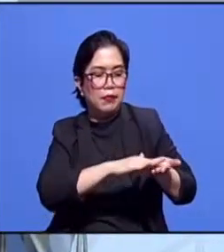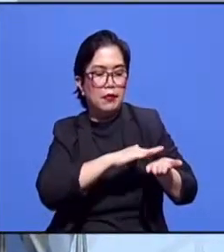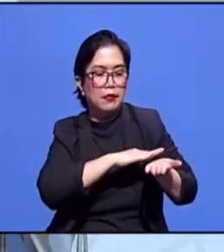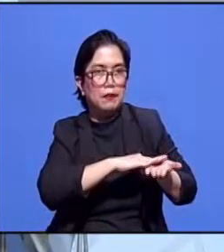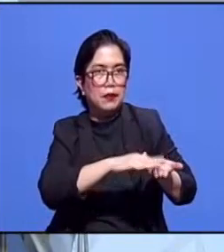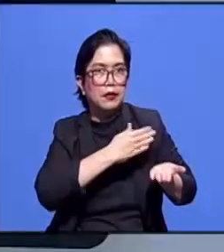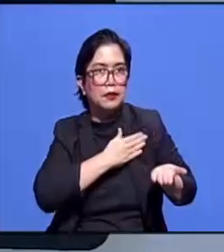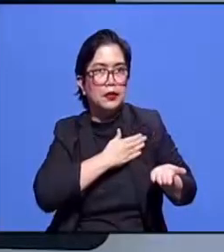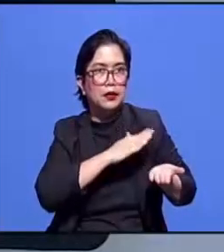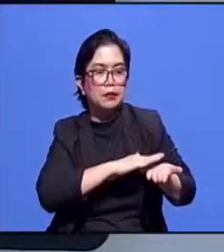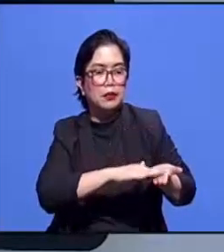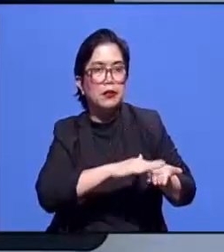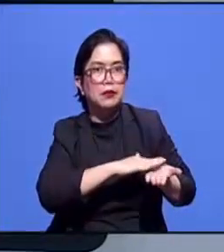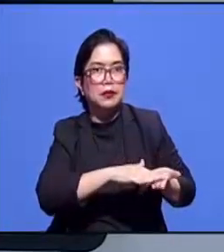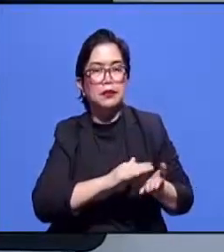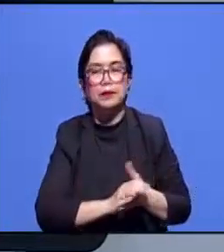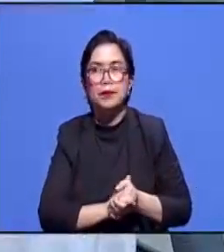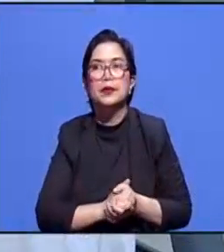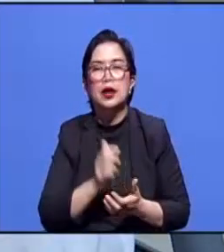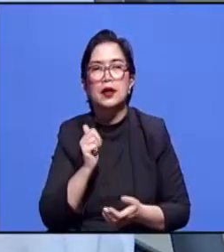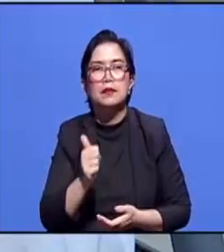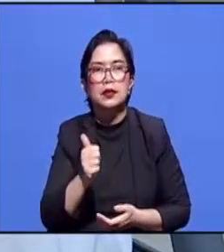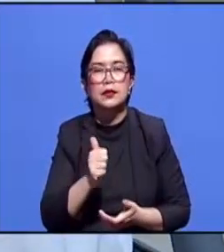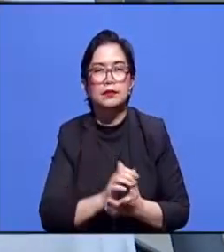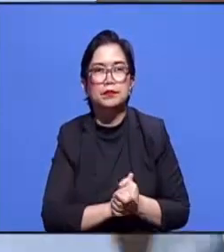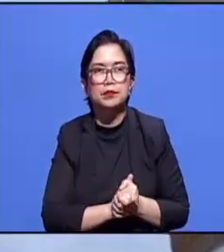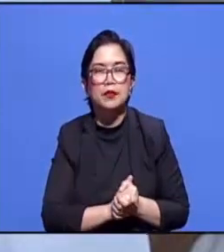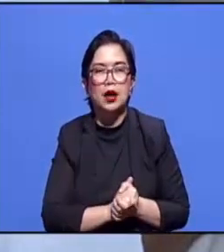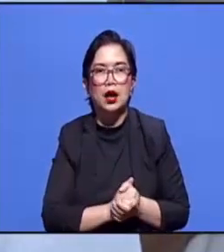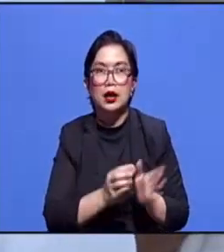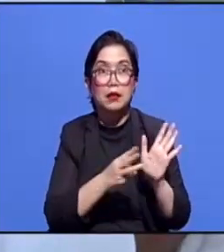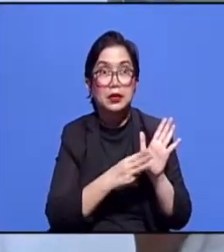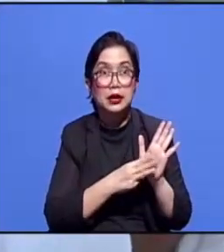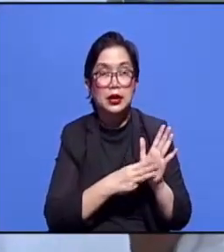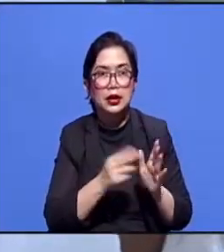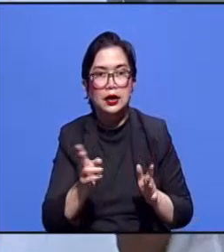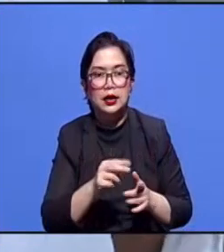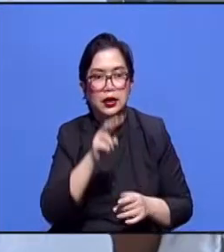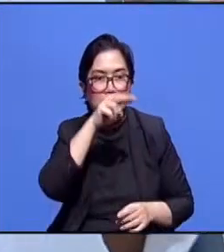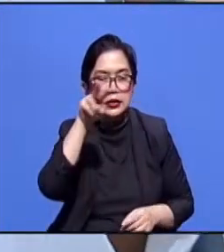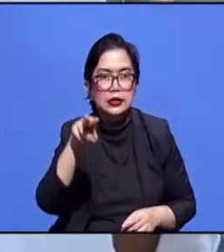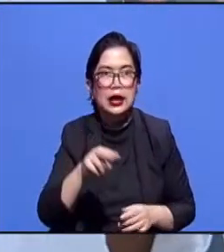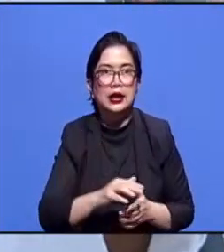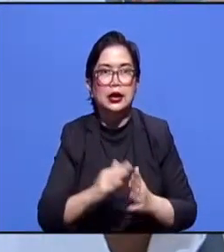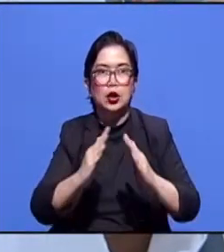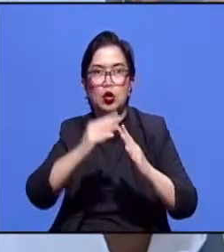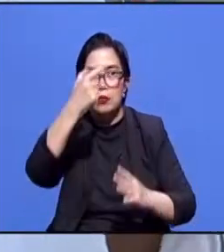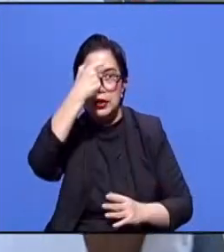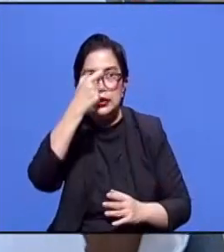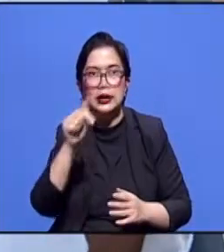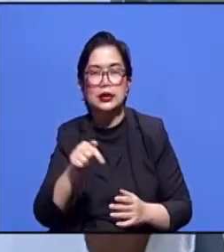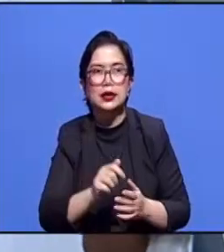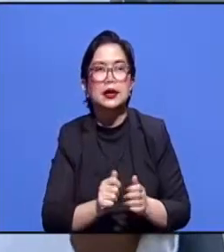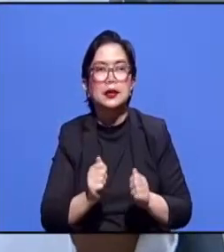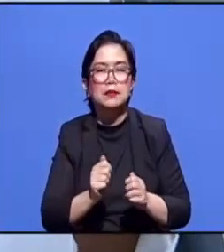merekam terus-menerus. Yang paling bagus ketika timbul keluhan, segera cari fasilitas kesehatan terdekat yang bisa